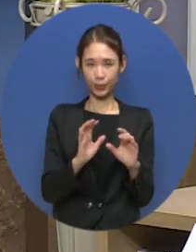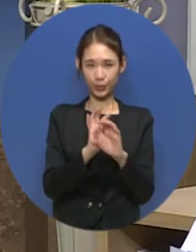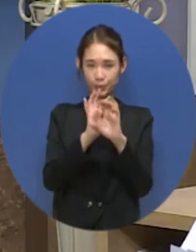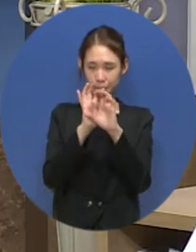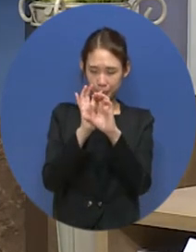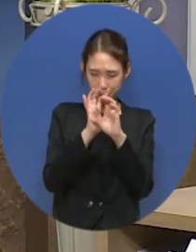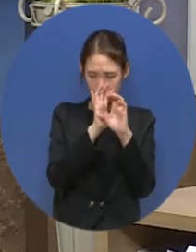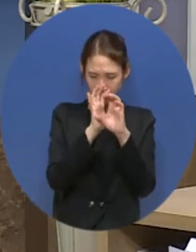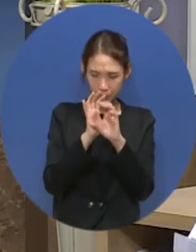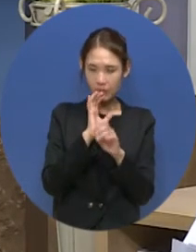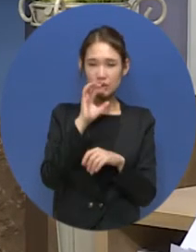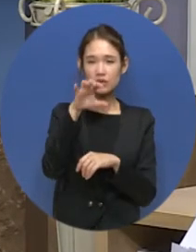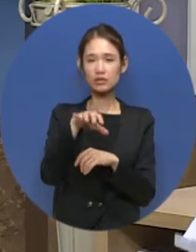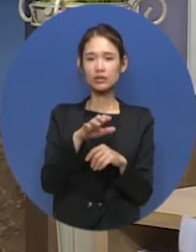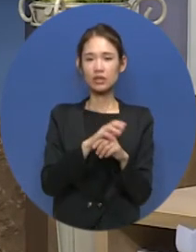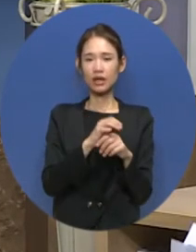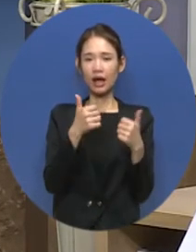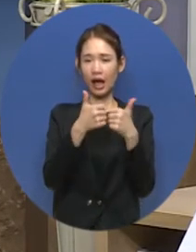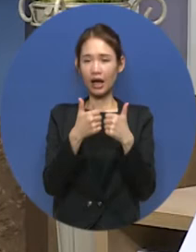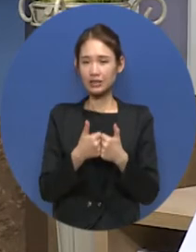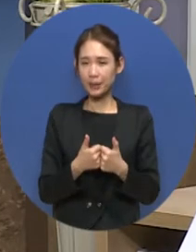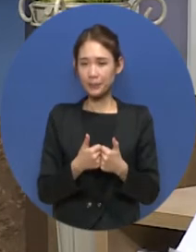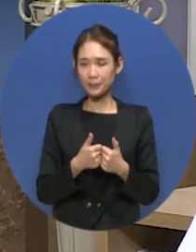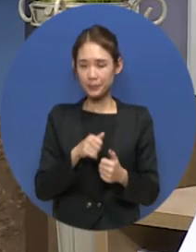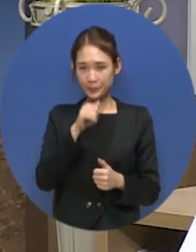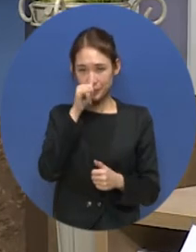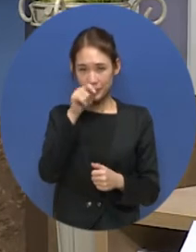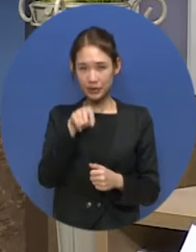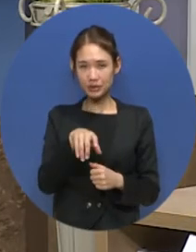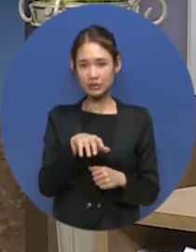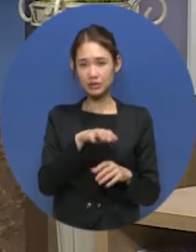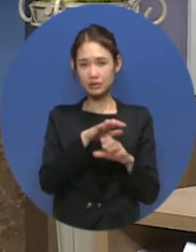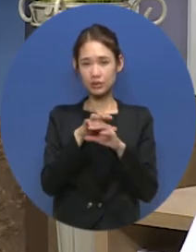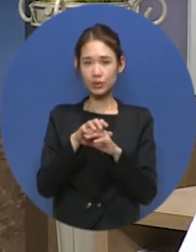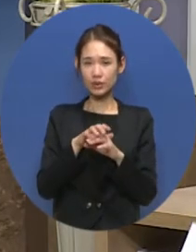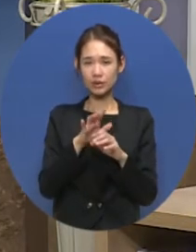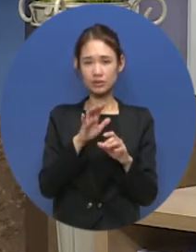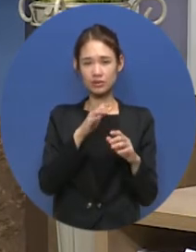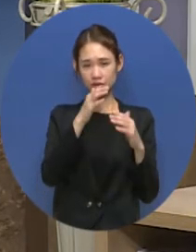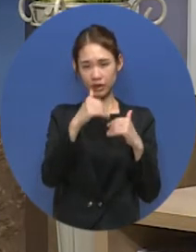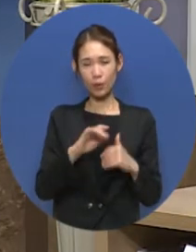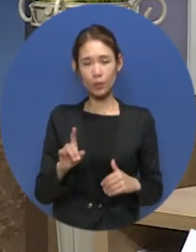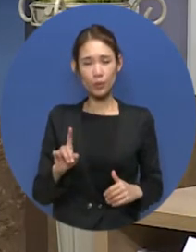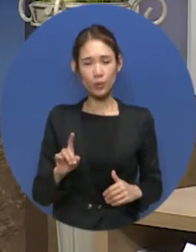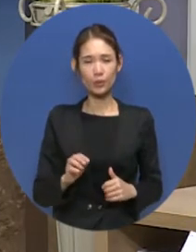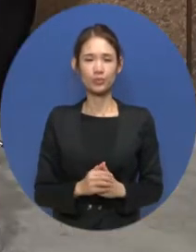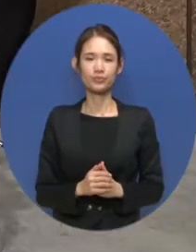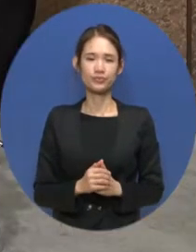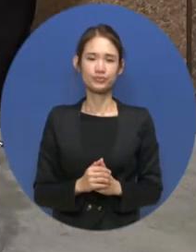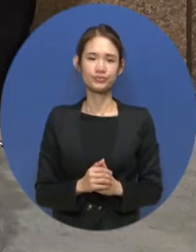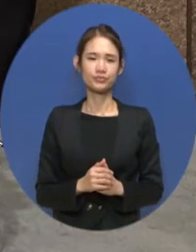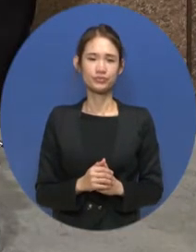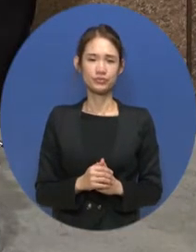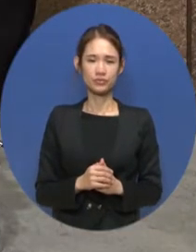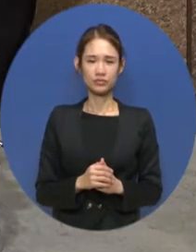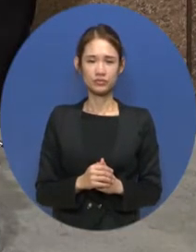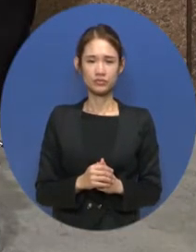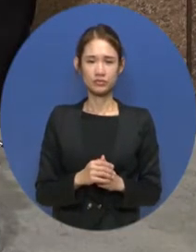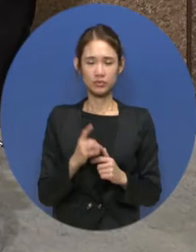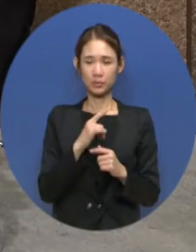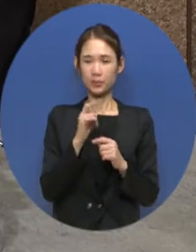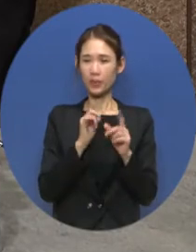현장 간담회를 진행하셨다고 들었는데 이 자리에서는 어떤 내용들이 좀 다뤄졌나요? 대부분 이제